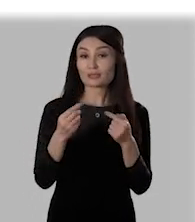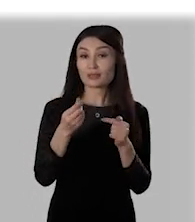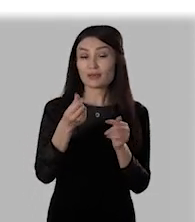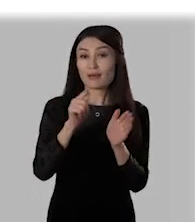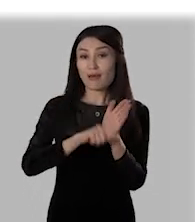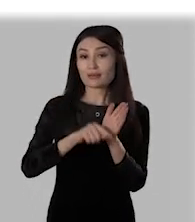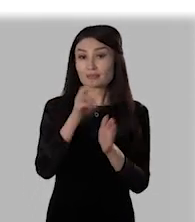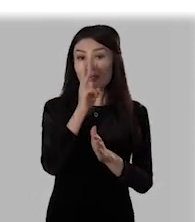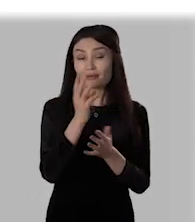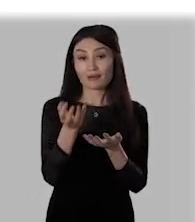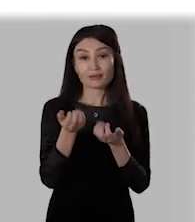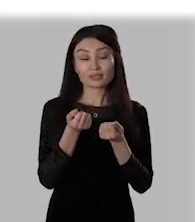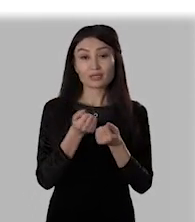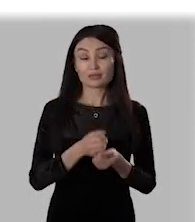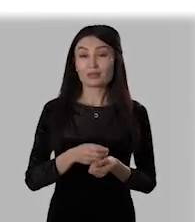айлык алышат?